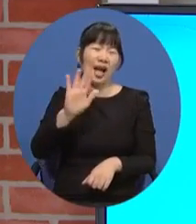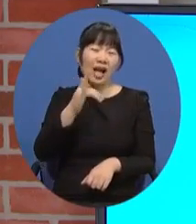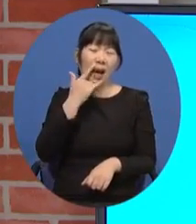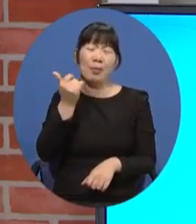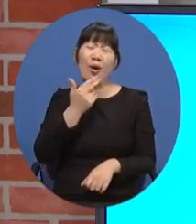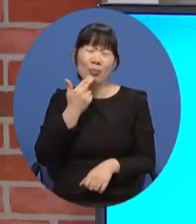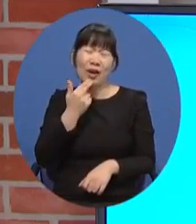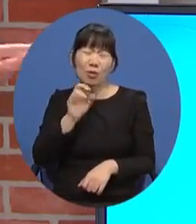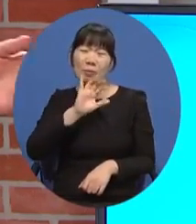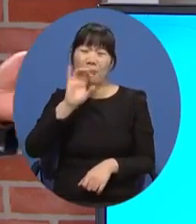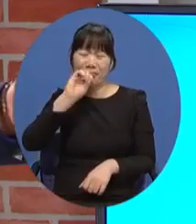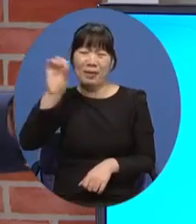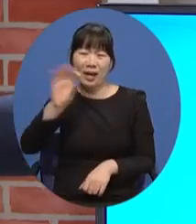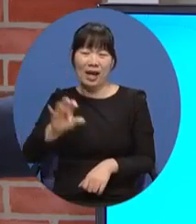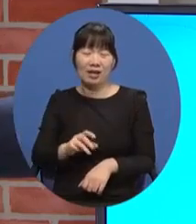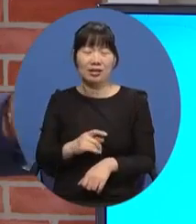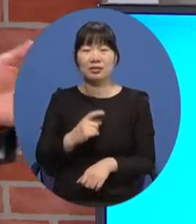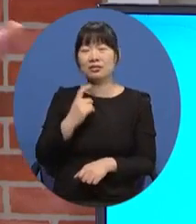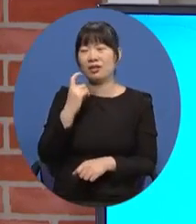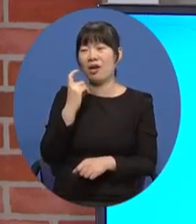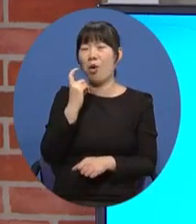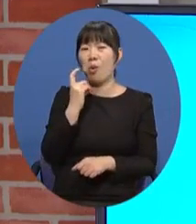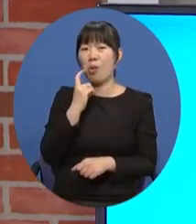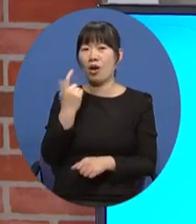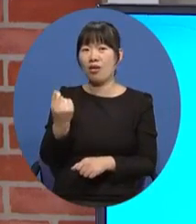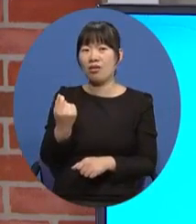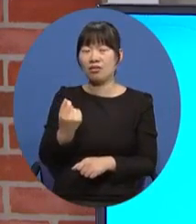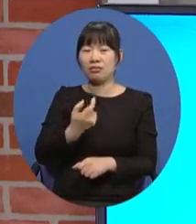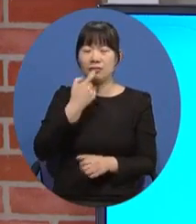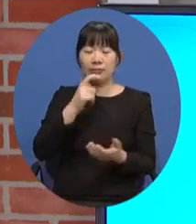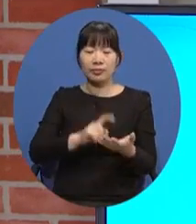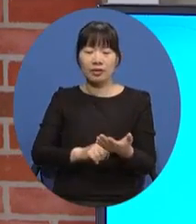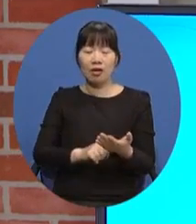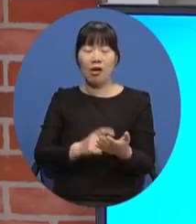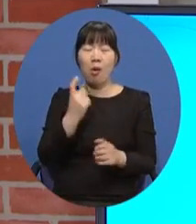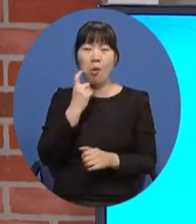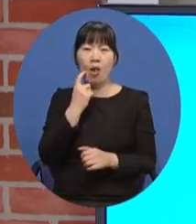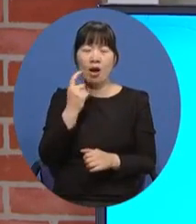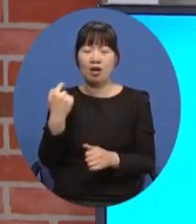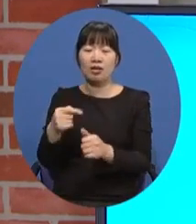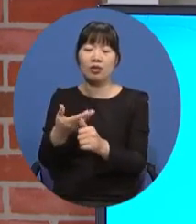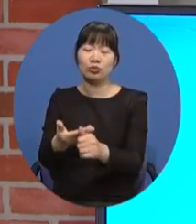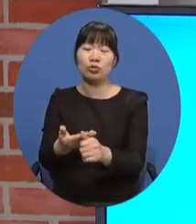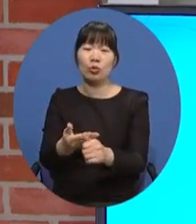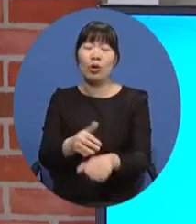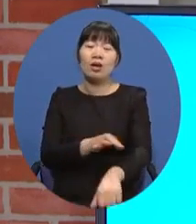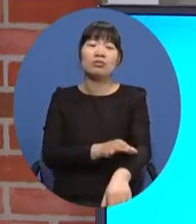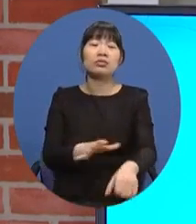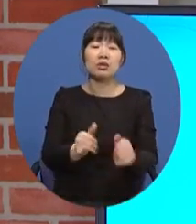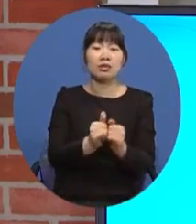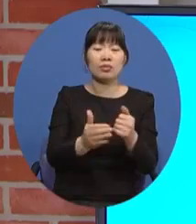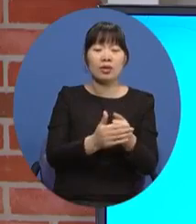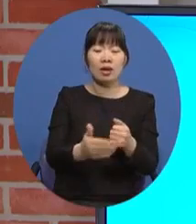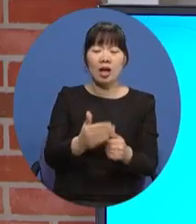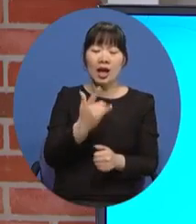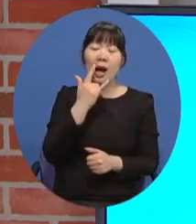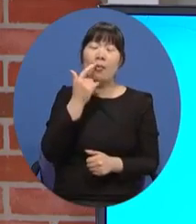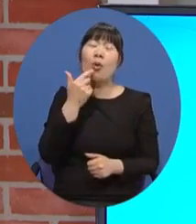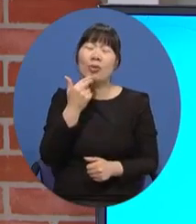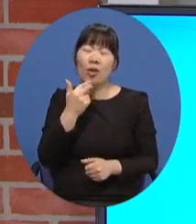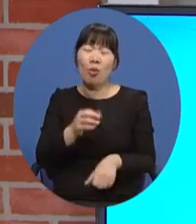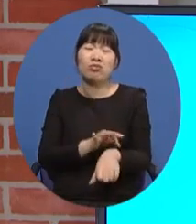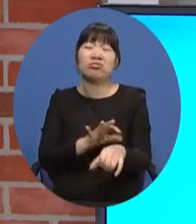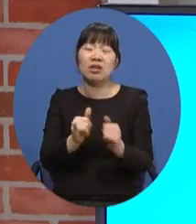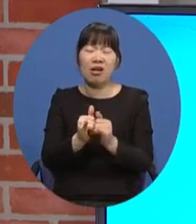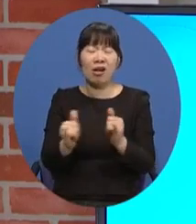이렇게 하잖아요. 그게 거짓말 하는 거거든요. 그럼 우리 쉽게 그저 그렇게 하는 겁니다. 뭐 귀찮은 사람이니까. 아빠 부탁 그래.